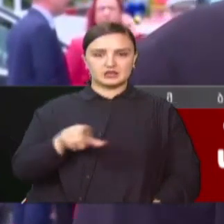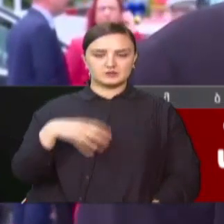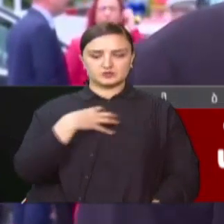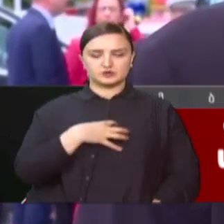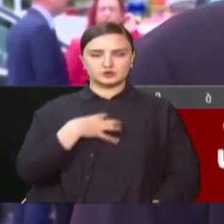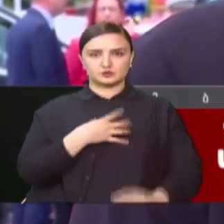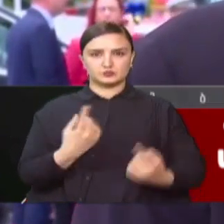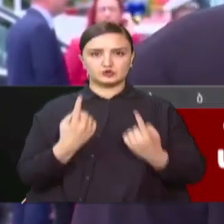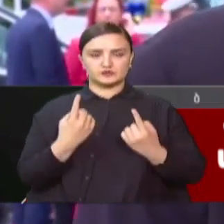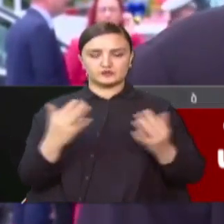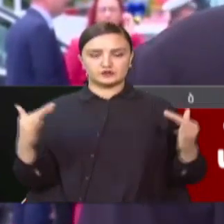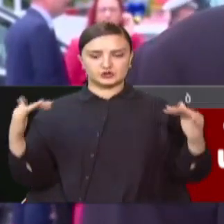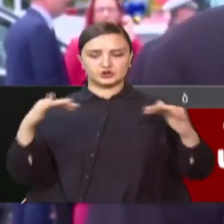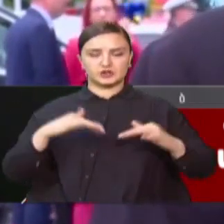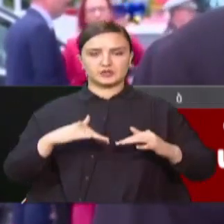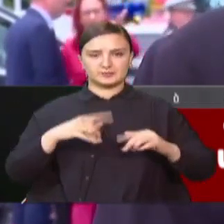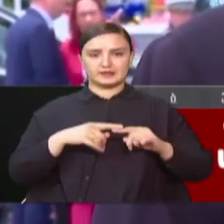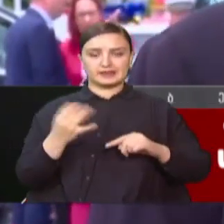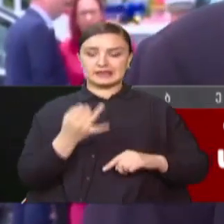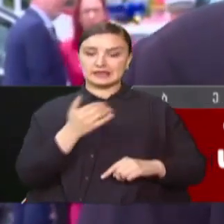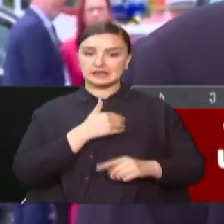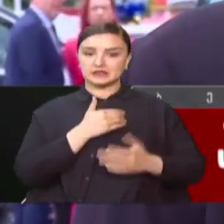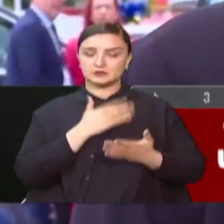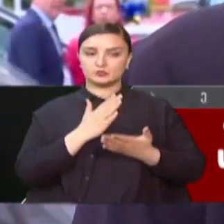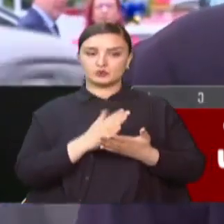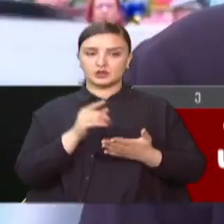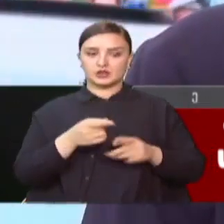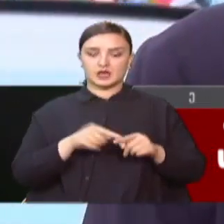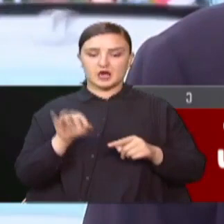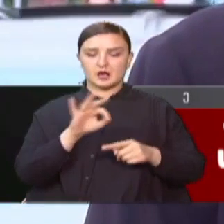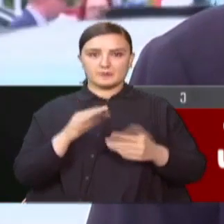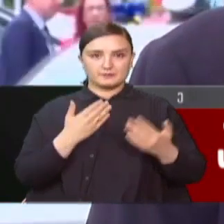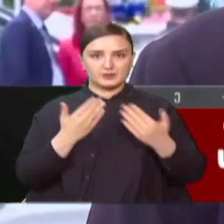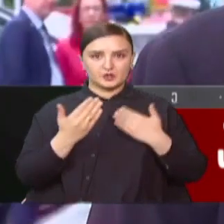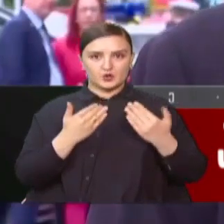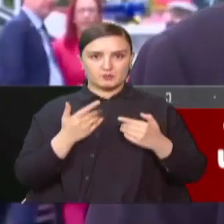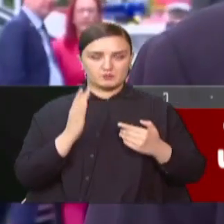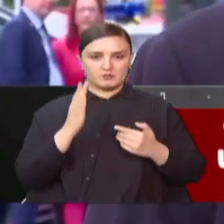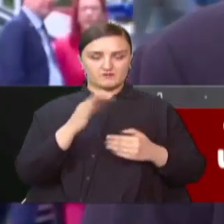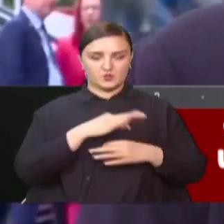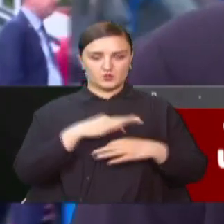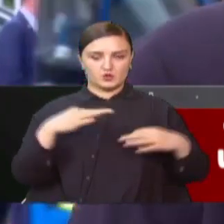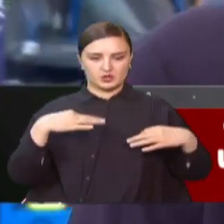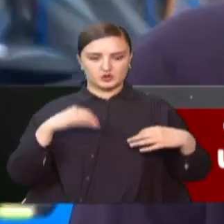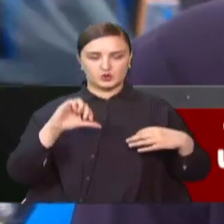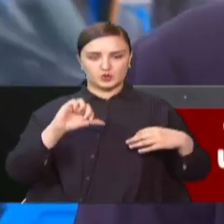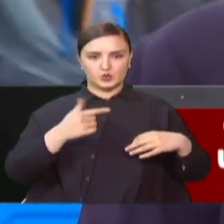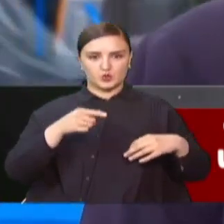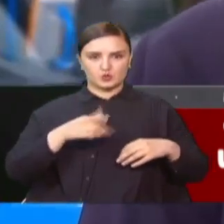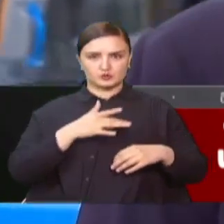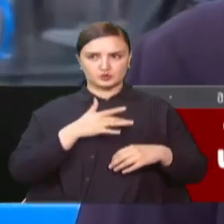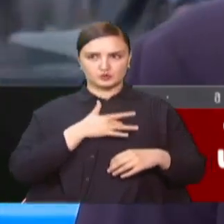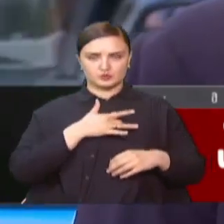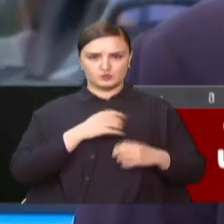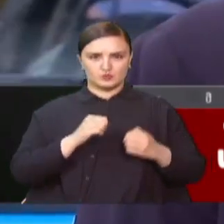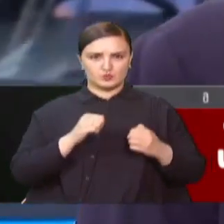უმნიშვნელოვანეს კონსერვატიულ შეკრებას, რომლებიც დაინტერესებულნი არიან კონსერვატიული მიდგომების მომავლით. უნგრეთი, როგორც კონსერვატიული ქვეყანა,